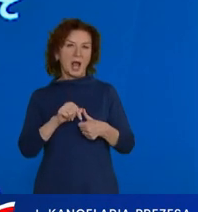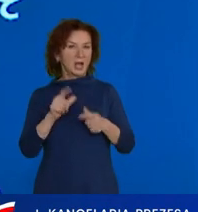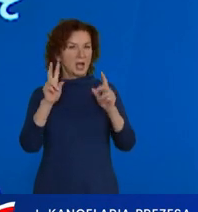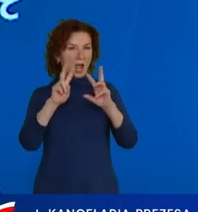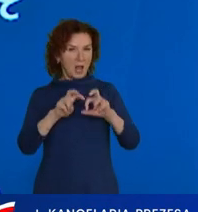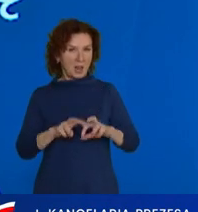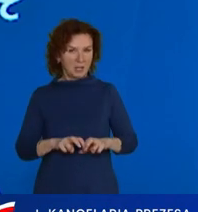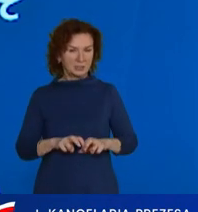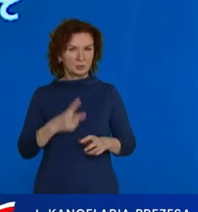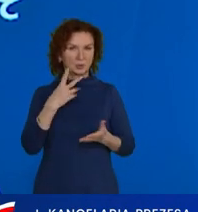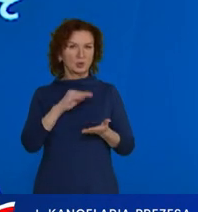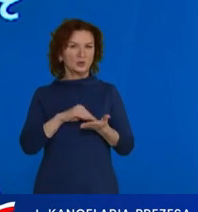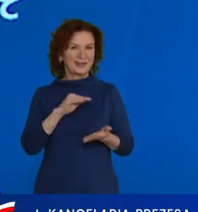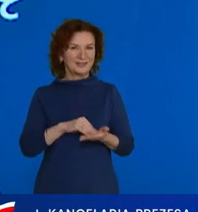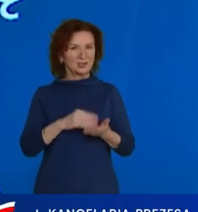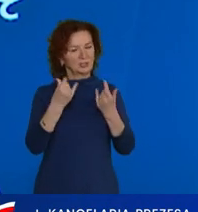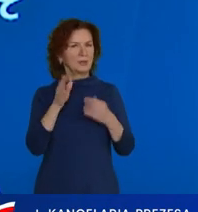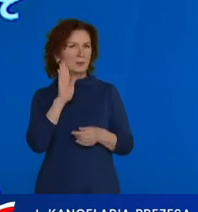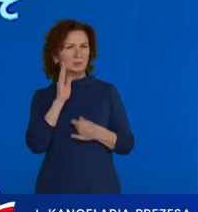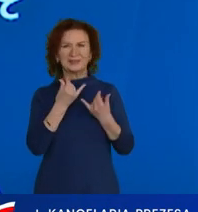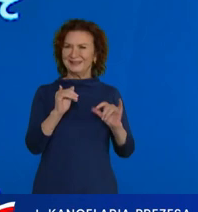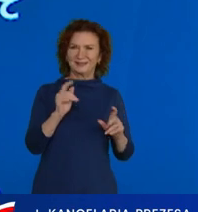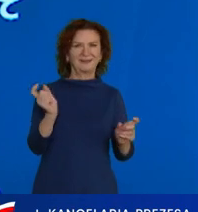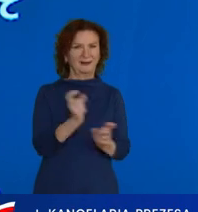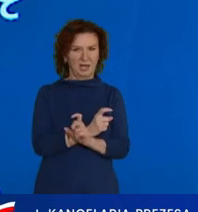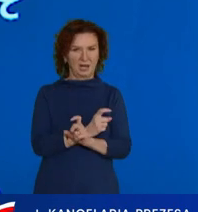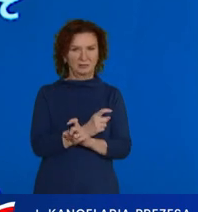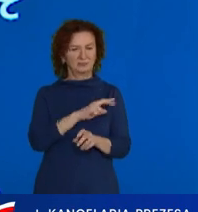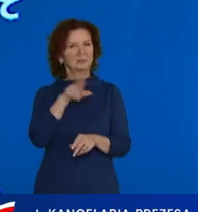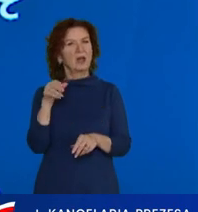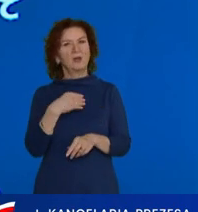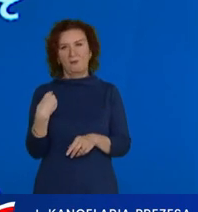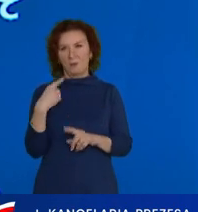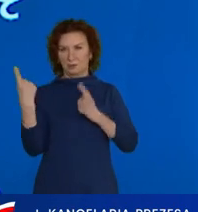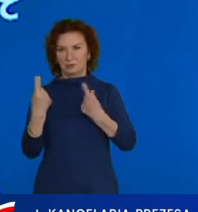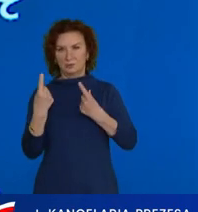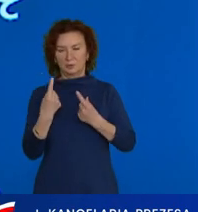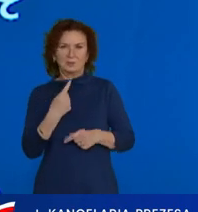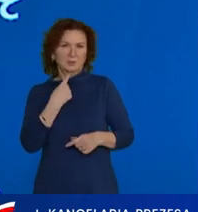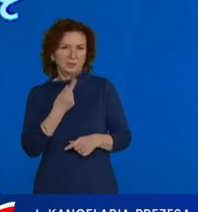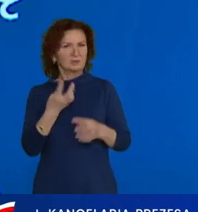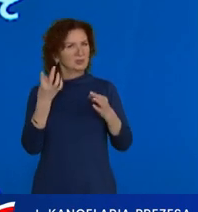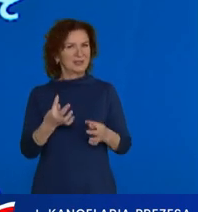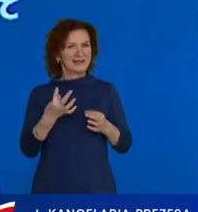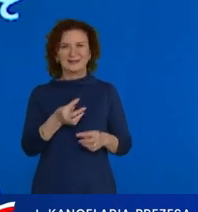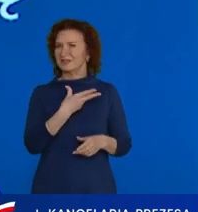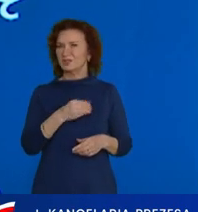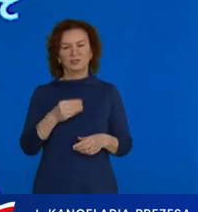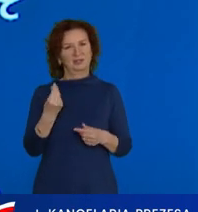analizując doświadczenia również innych krajów i naszą sytuację, stwierdziliśmy, że to jeszcze nie jest ten moment,